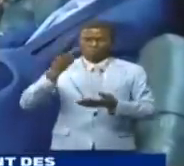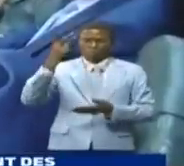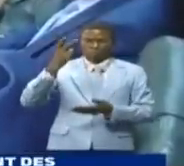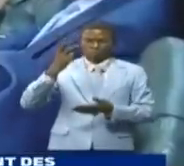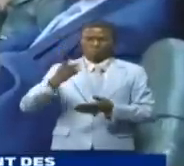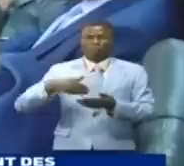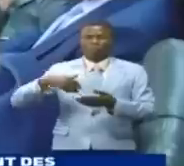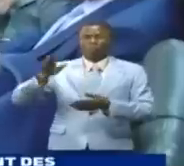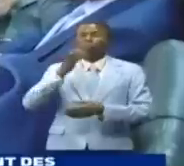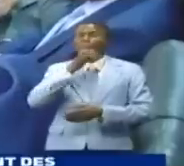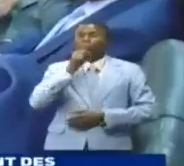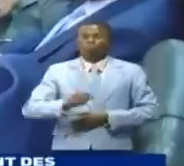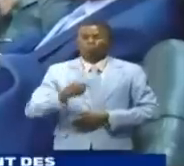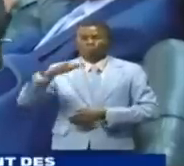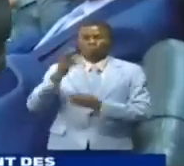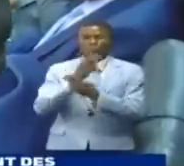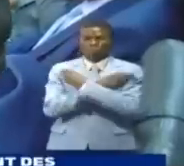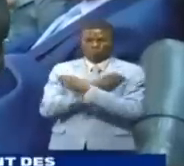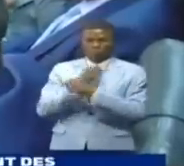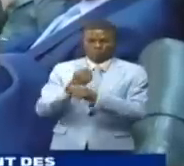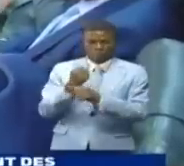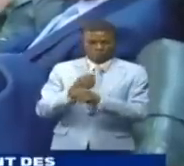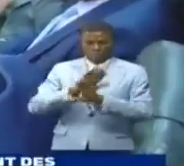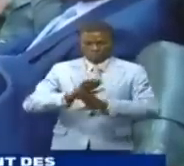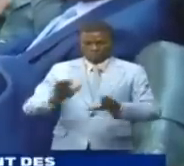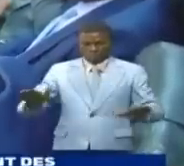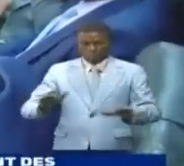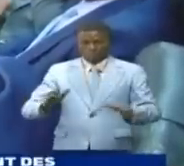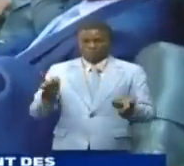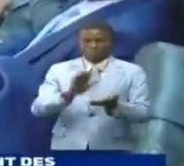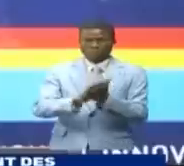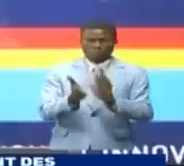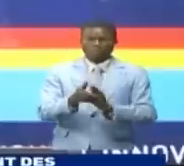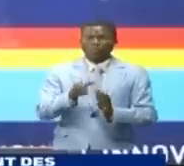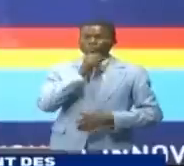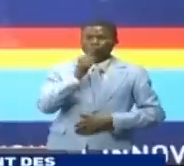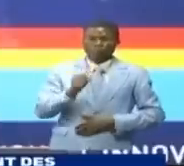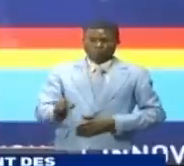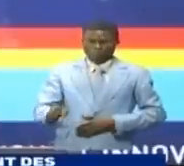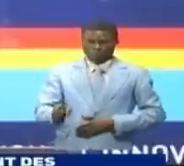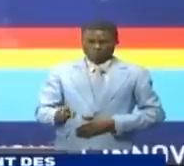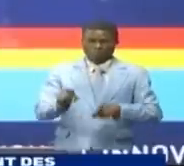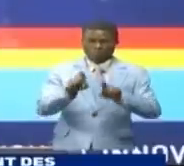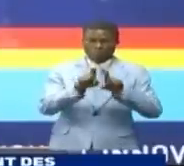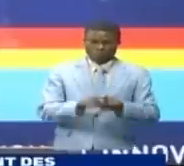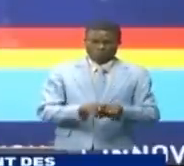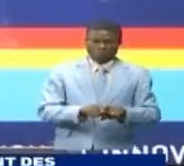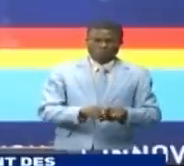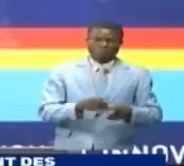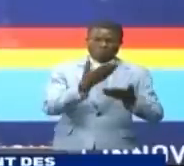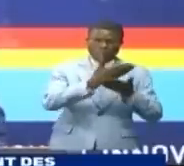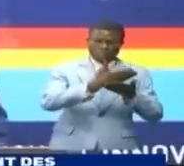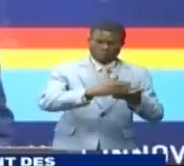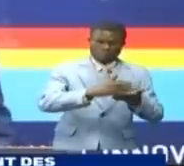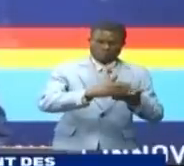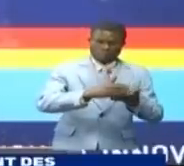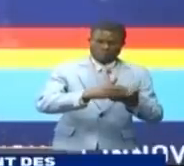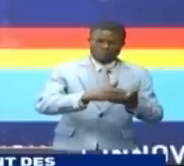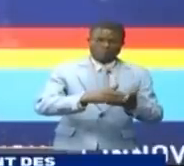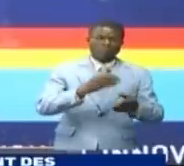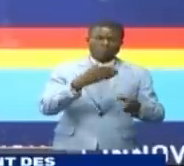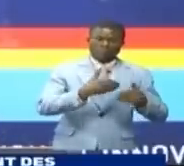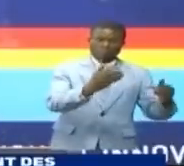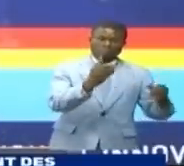pension pour les prestations en cas de vieillesse, d'invalidité, de survivant, mais également la branche de risque